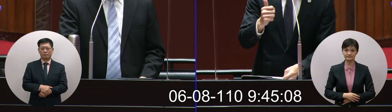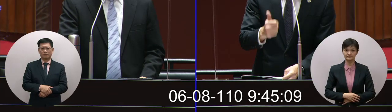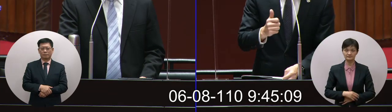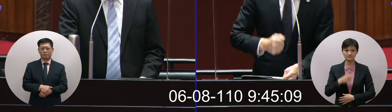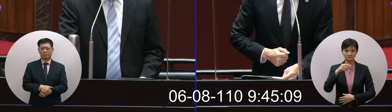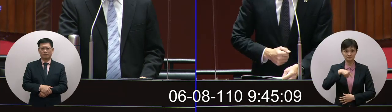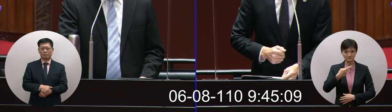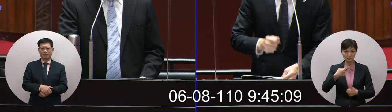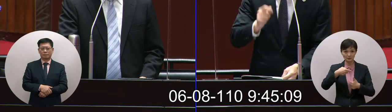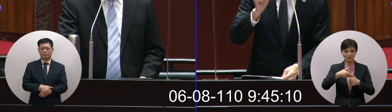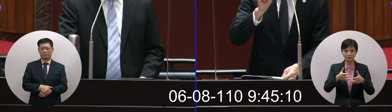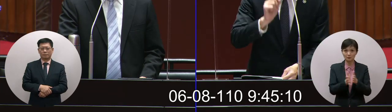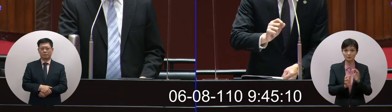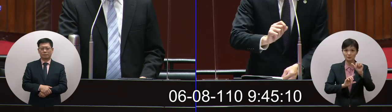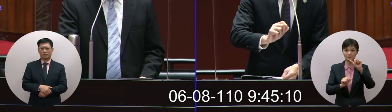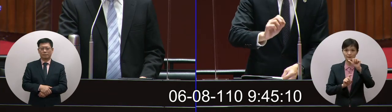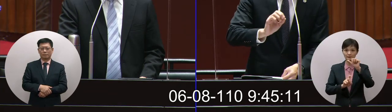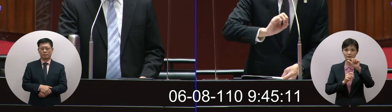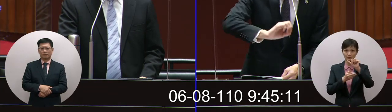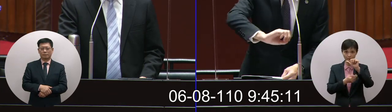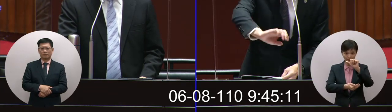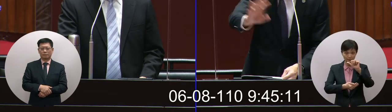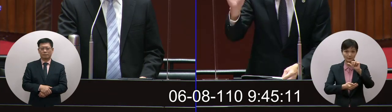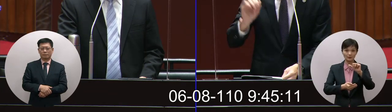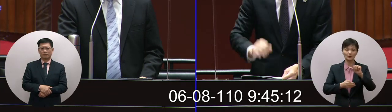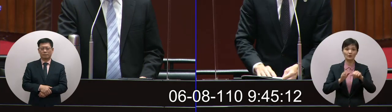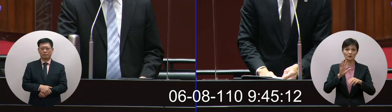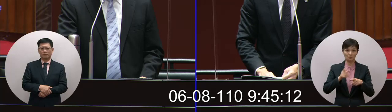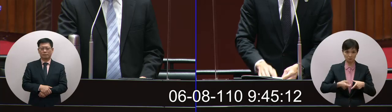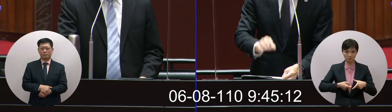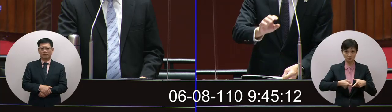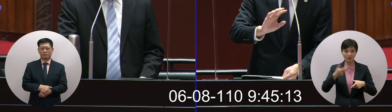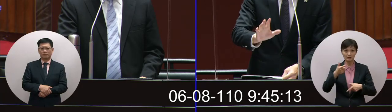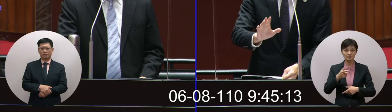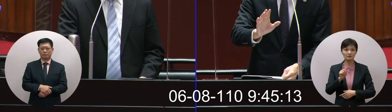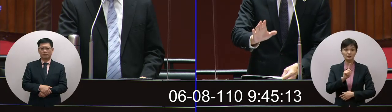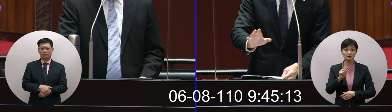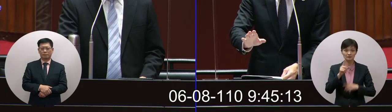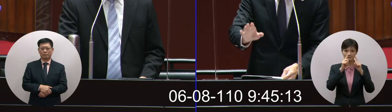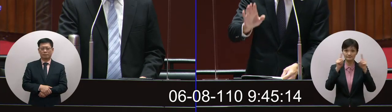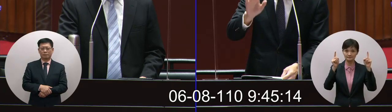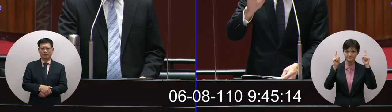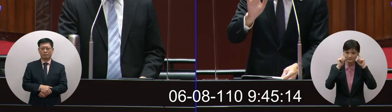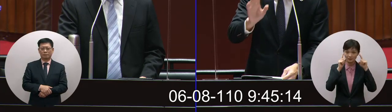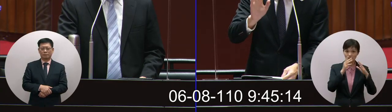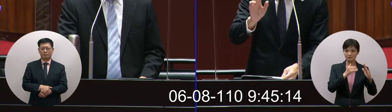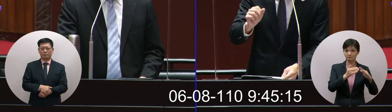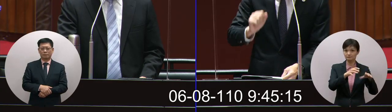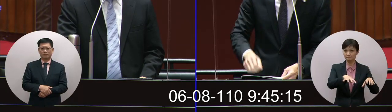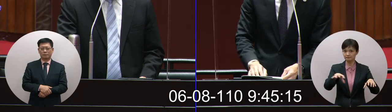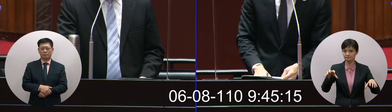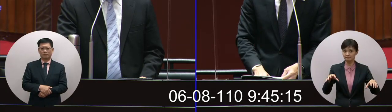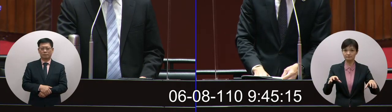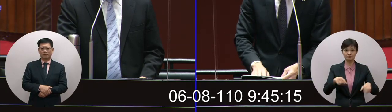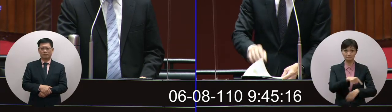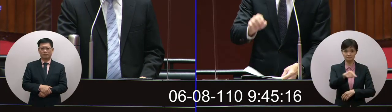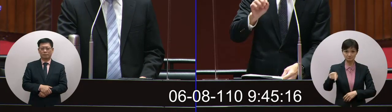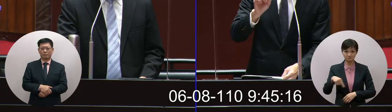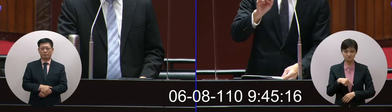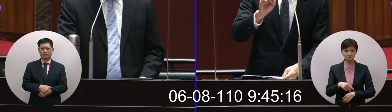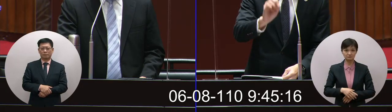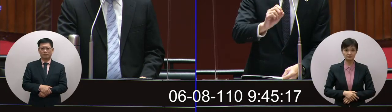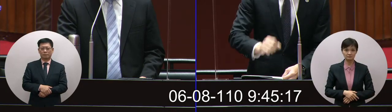教育部5月19日都已经通报，所有的这个大学拢爱知影讲吼， 不应该要求学